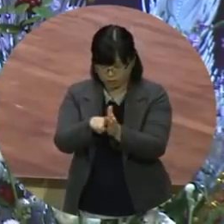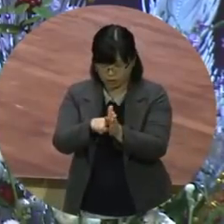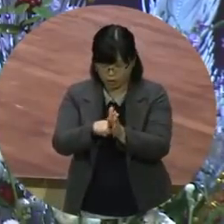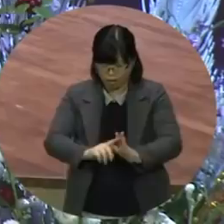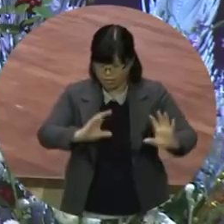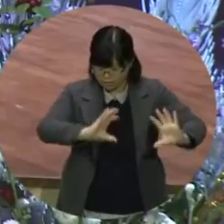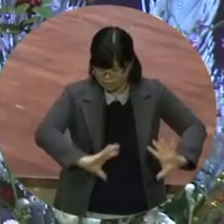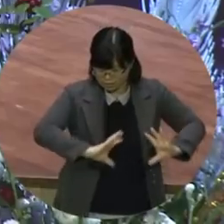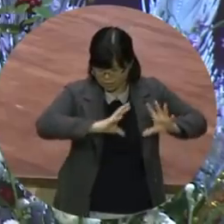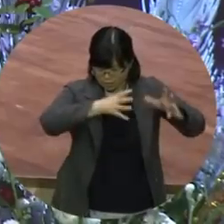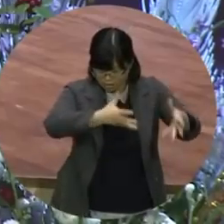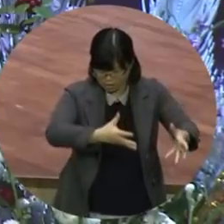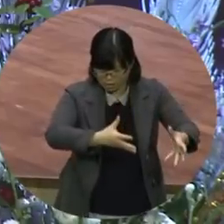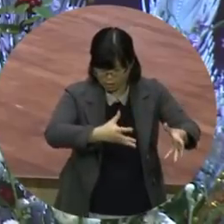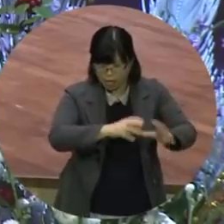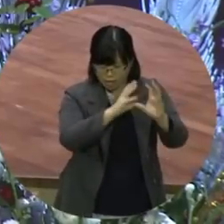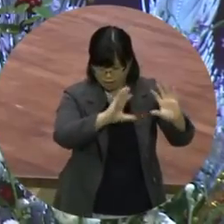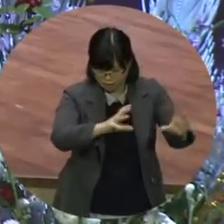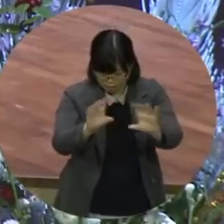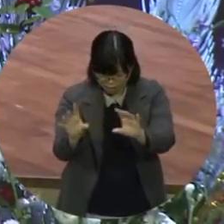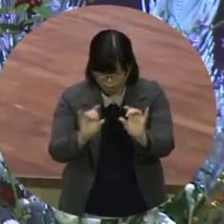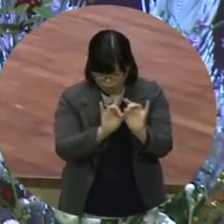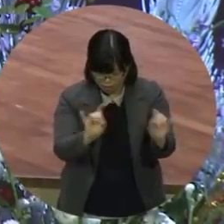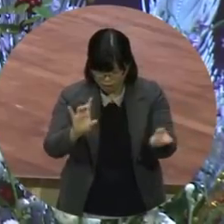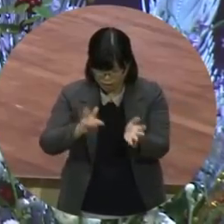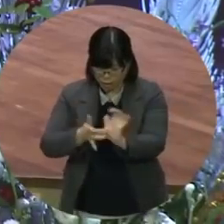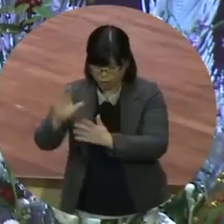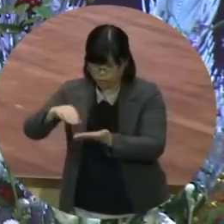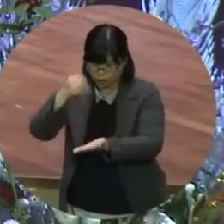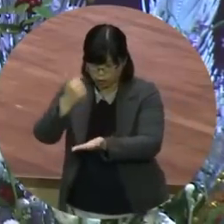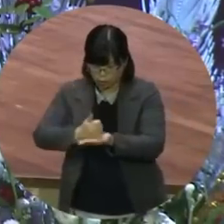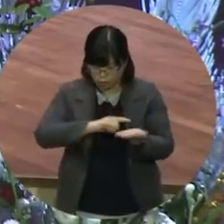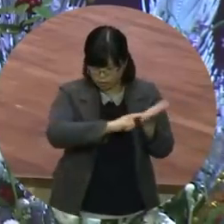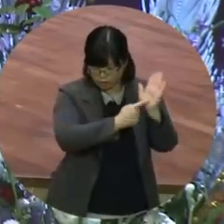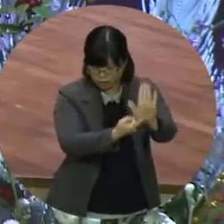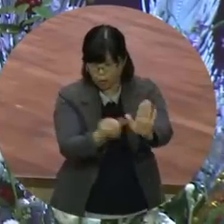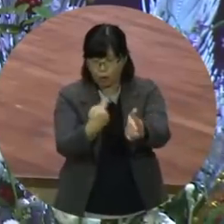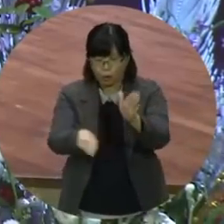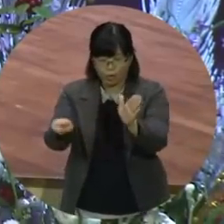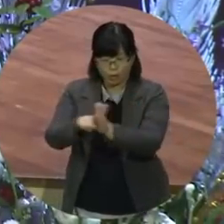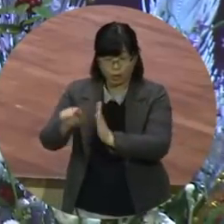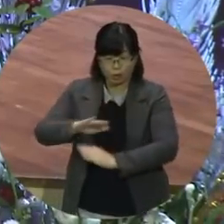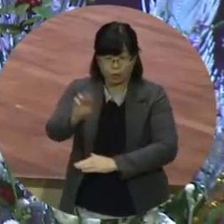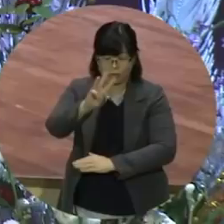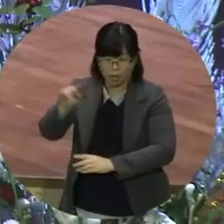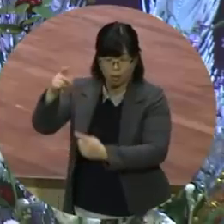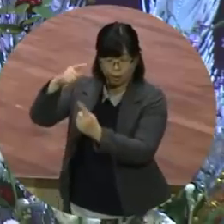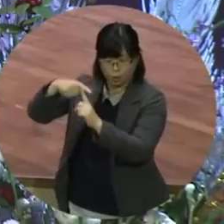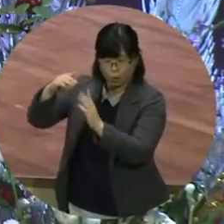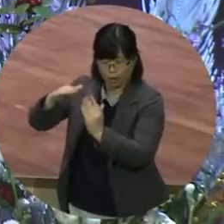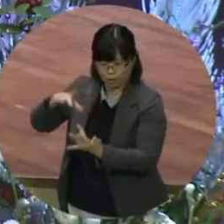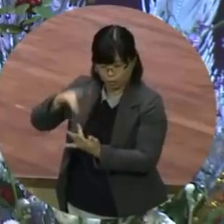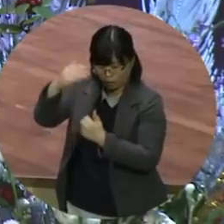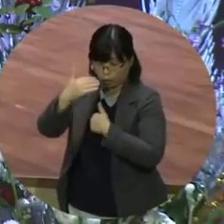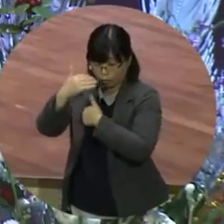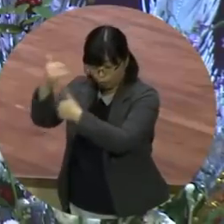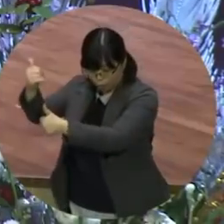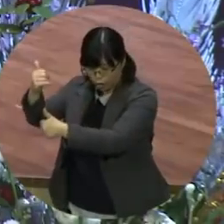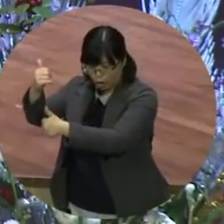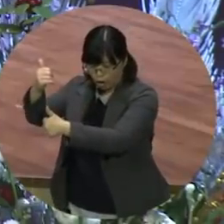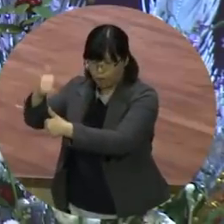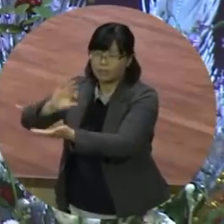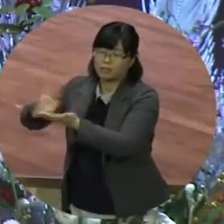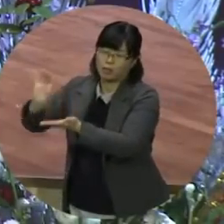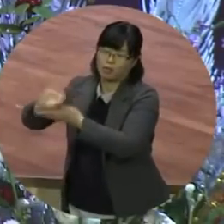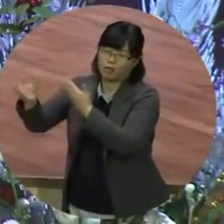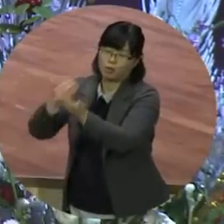세계에 정말로 예수가 그리스도이심을 증거하는 이 교회로 하나님이 사용하여 주옵소서. 237나라 살릴 수